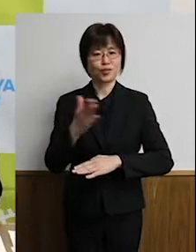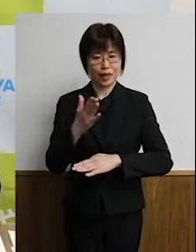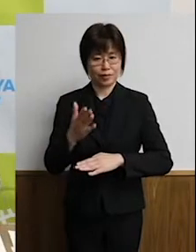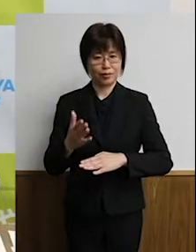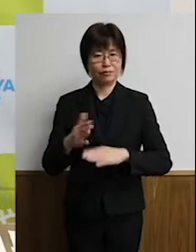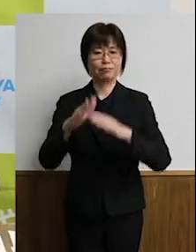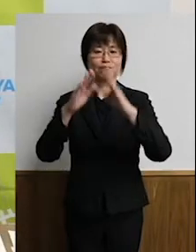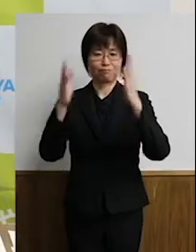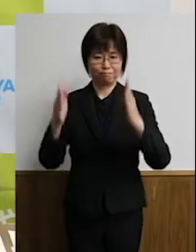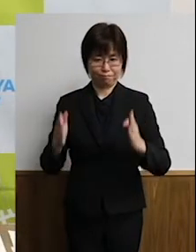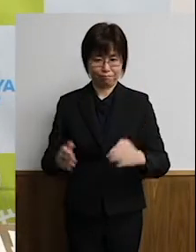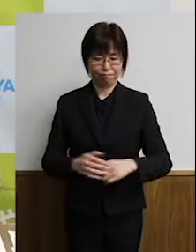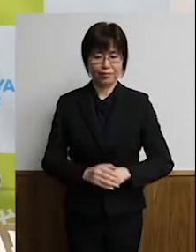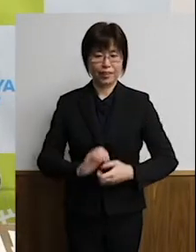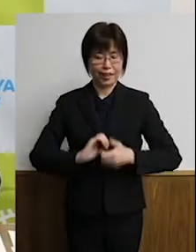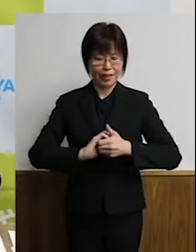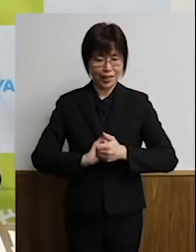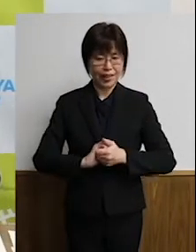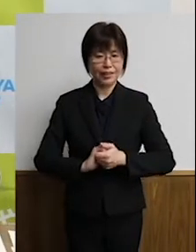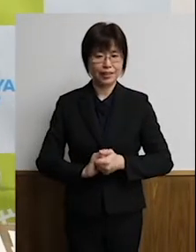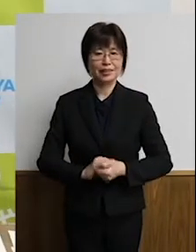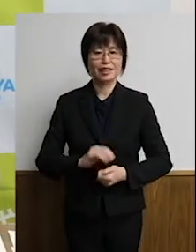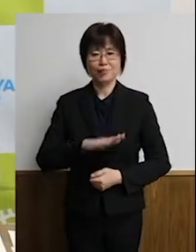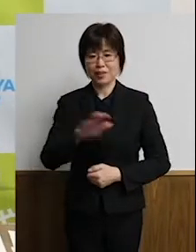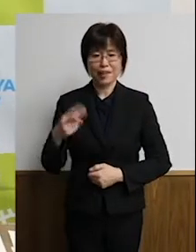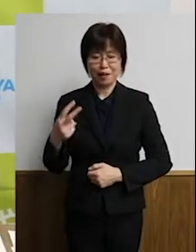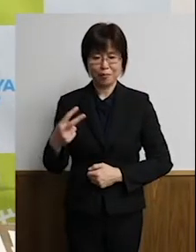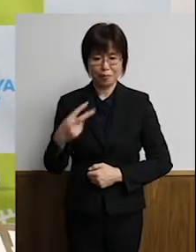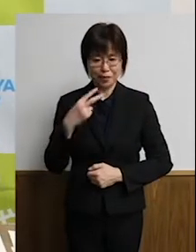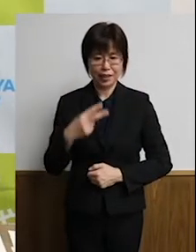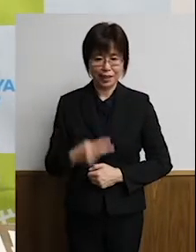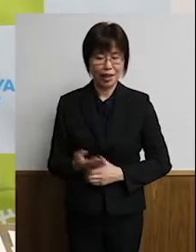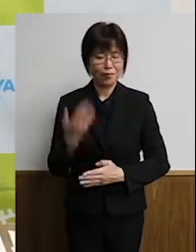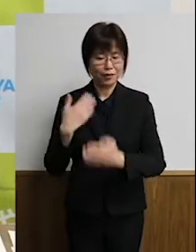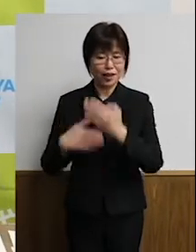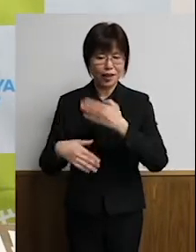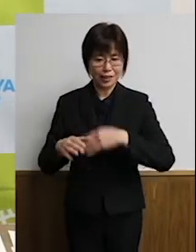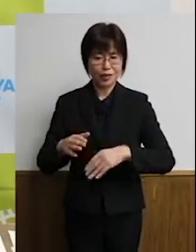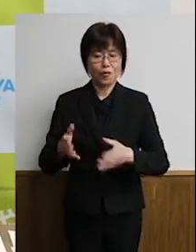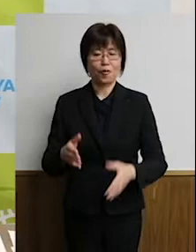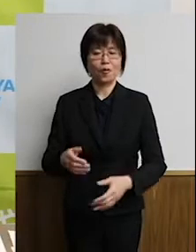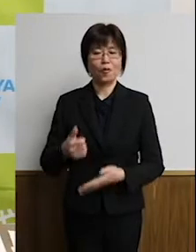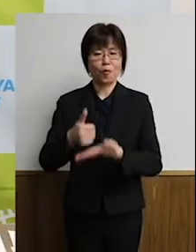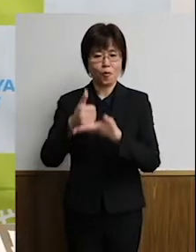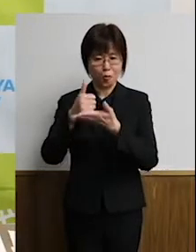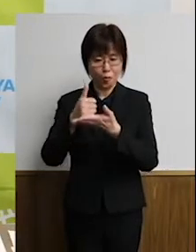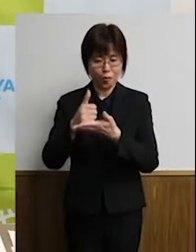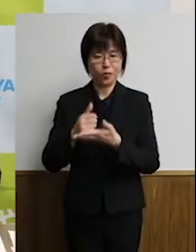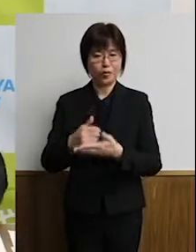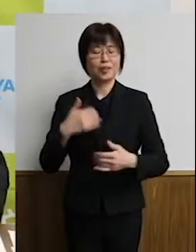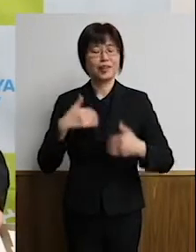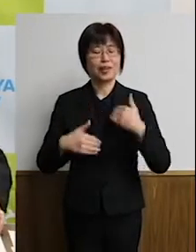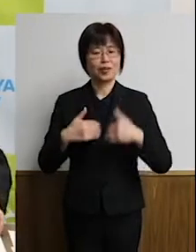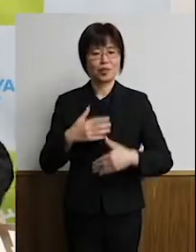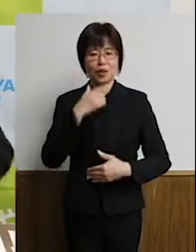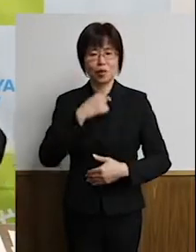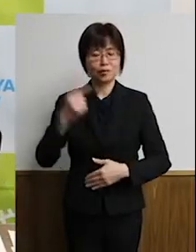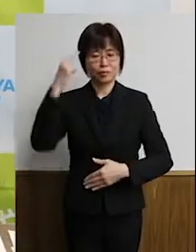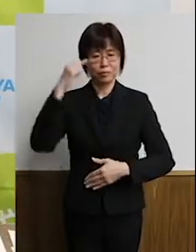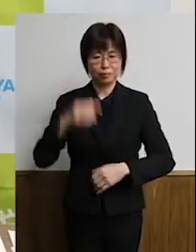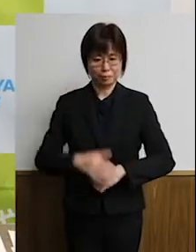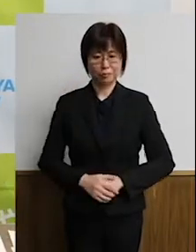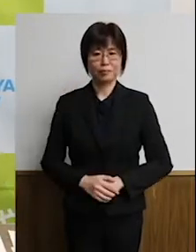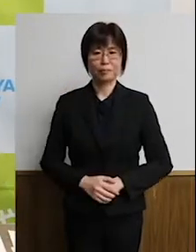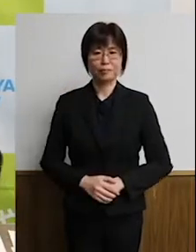。ぜひ一度ご覧いただき、在りし日の栄一郎の姿を体感し楽しんでいただければと思っております